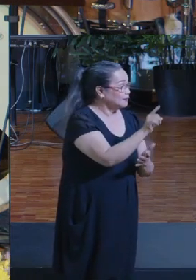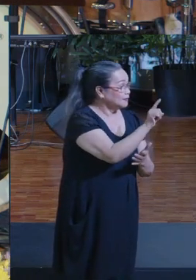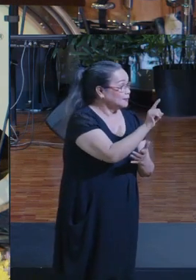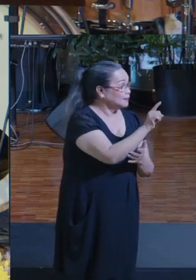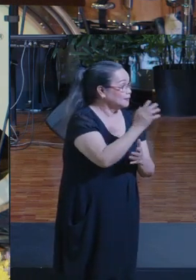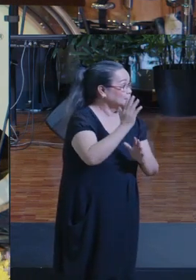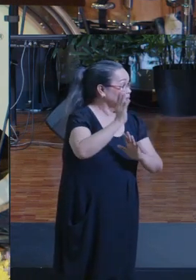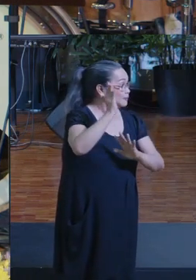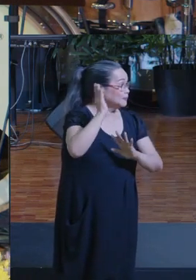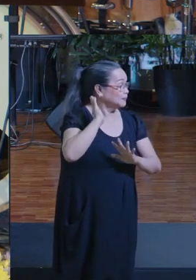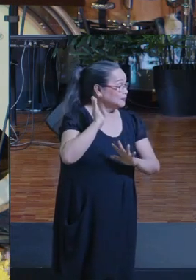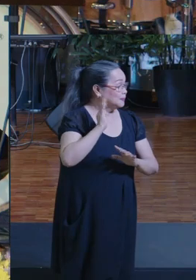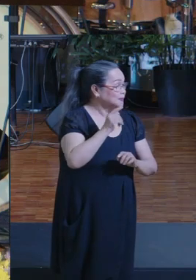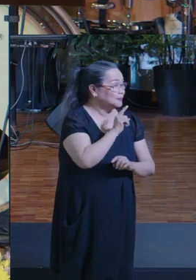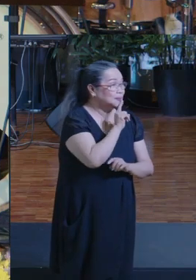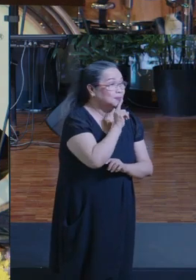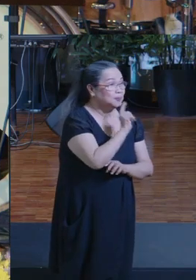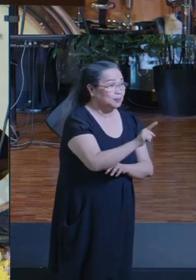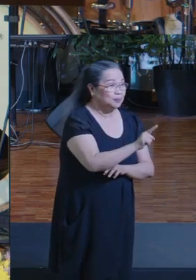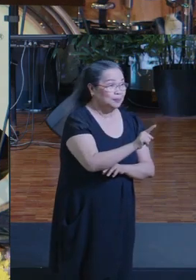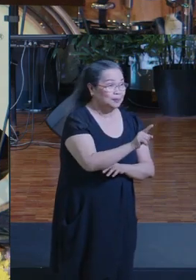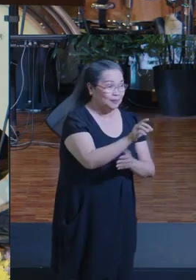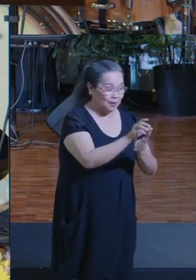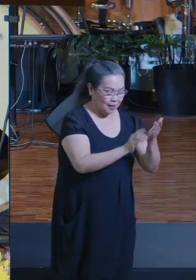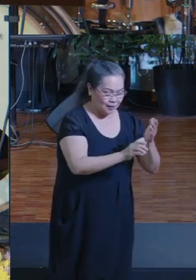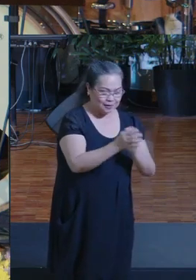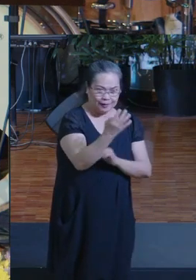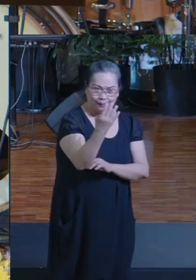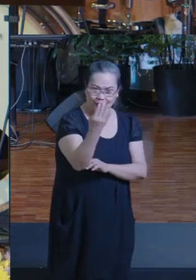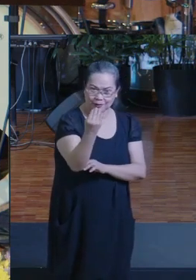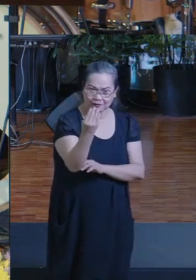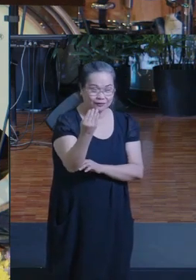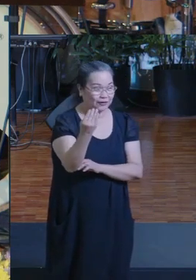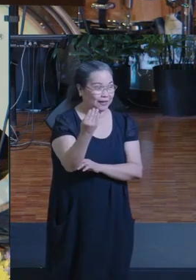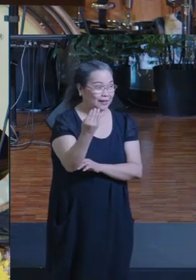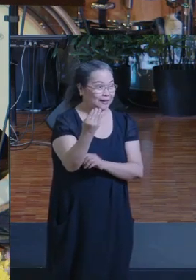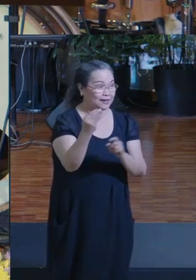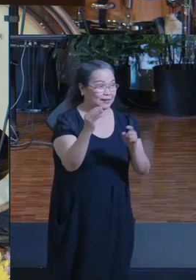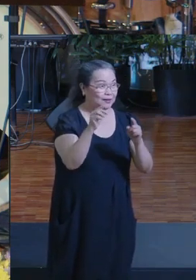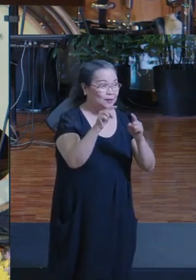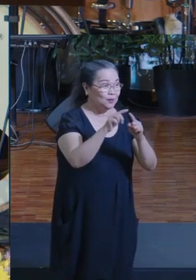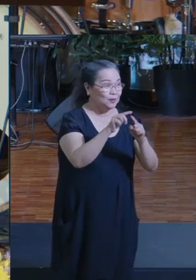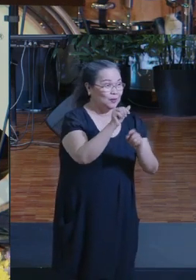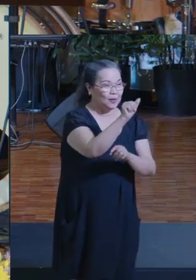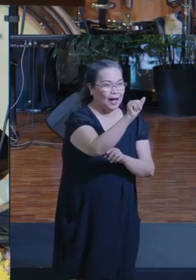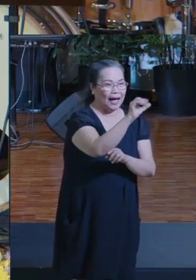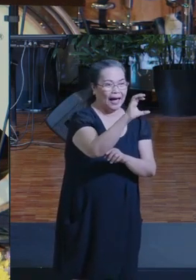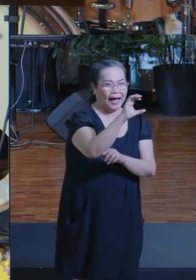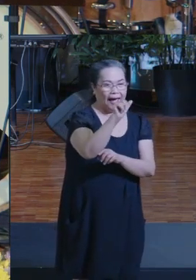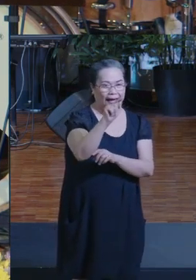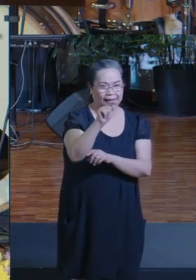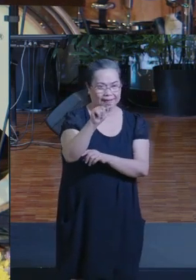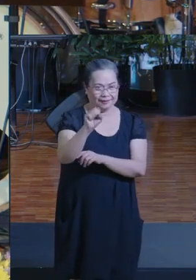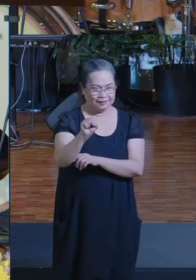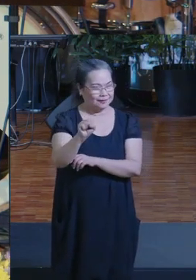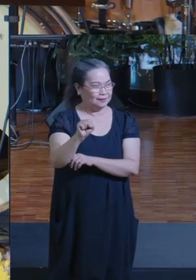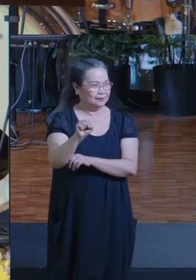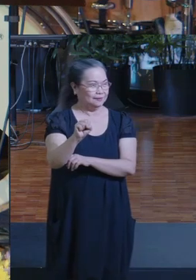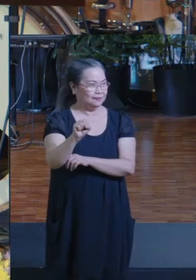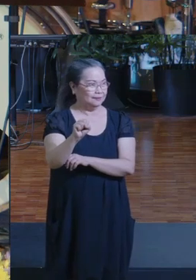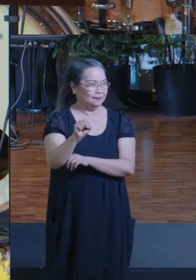between chapter 14 ng Book of Acts, no? Kung pupunta po kayo sa Acts